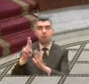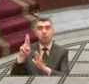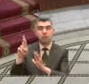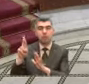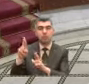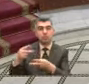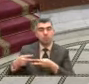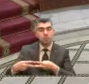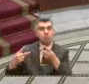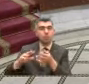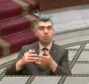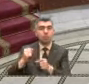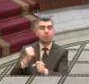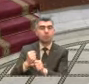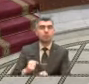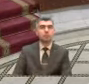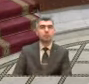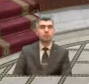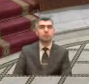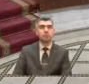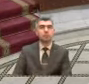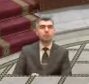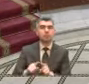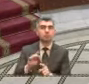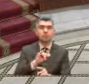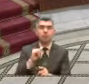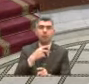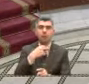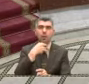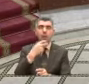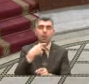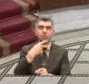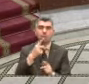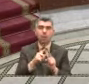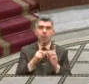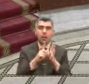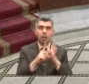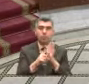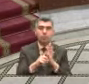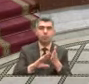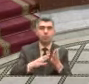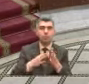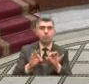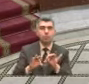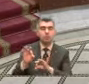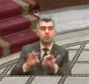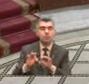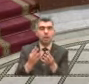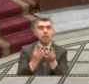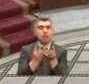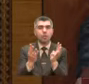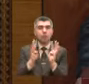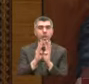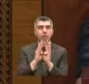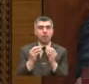سامية، فإننا لا نتحدث عن الترسانة القانونية التي تؤثرها أو اللجان المحدثة لهذا